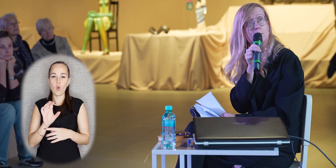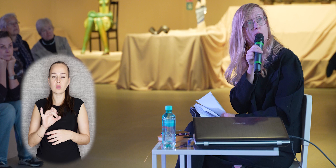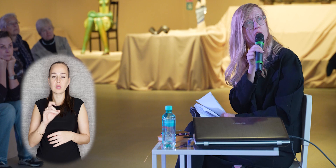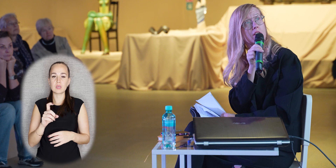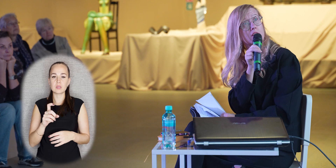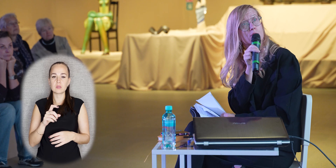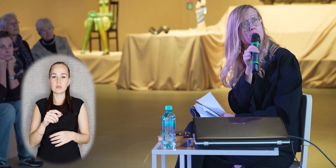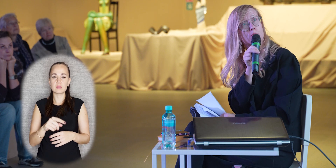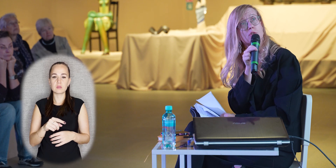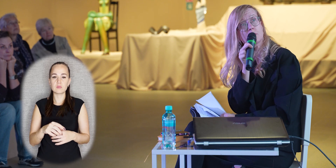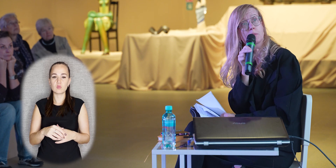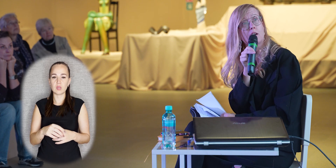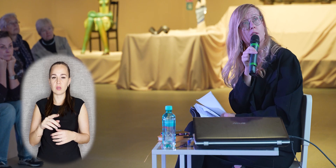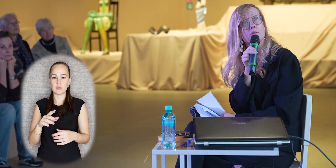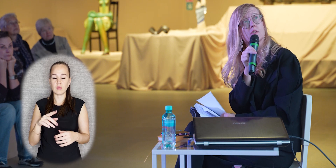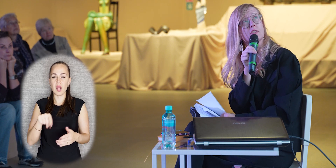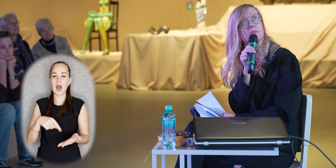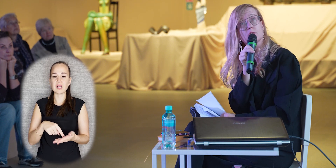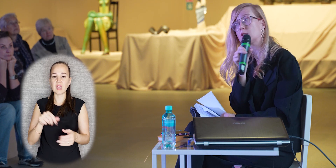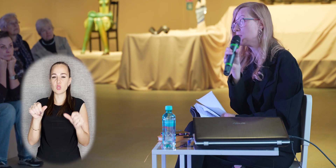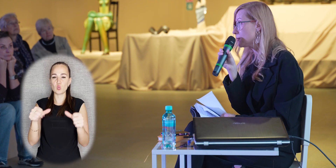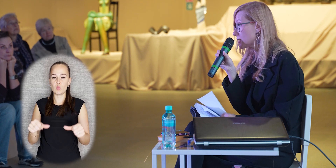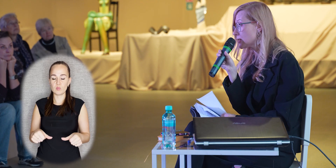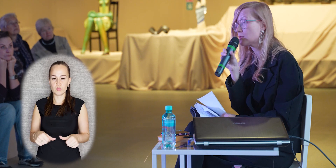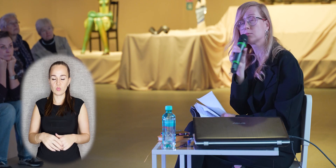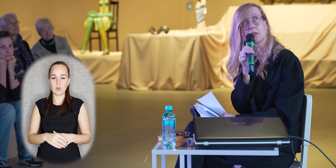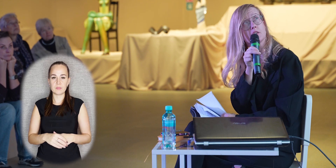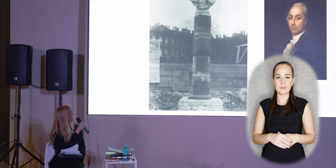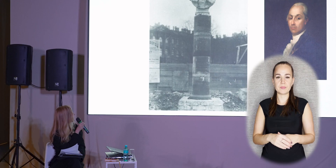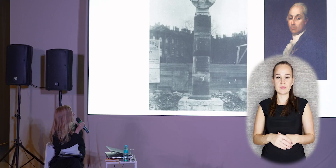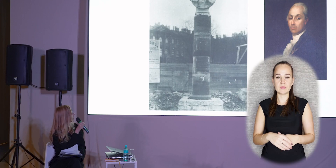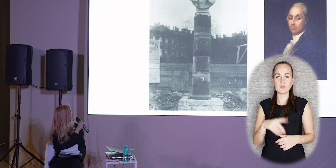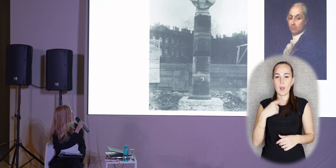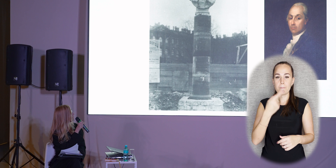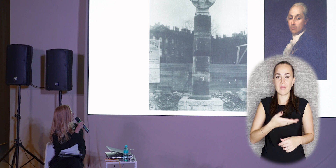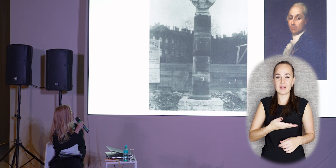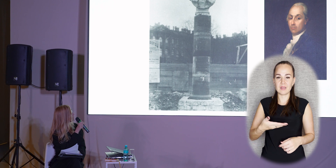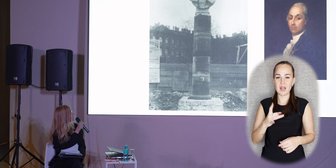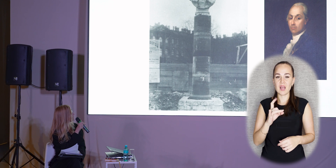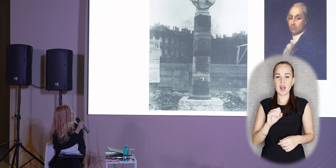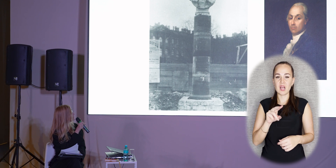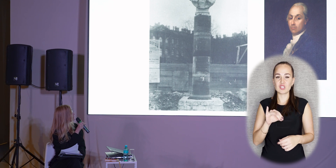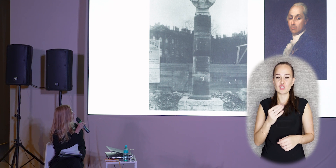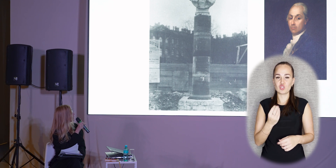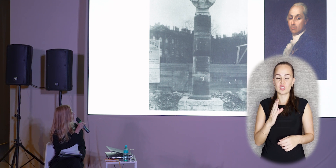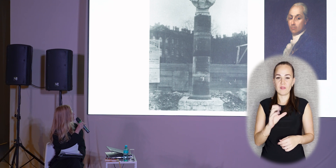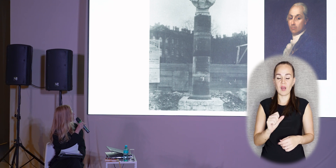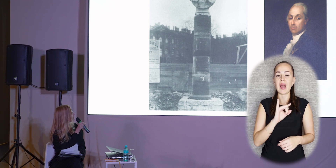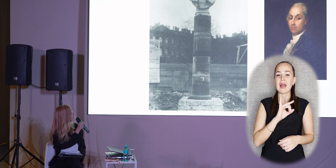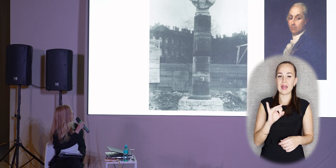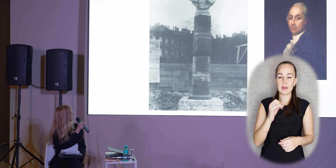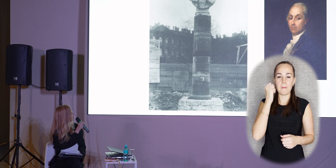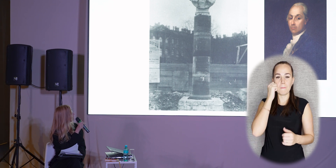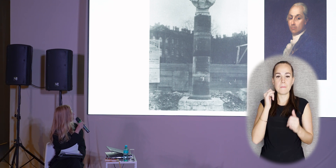фототеки Музея городской скульптуры. Справа вы видите живописный портрет Радищева. И памятник Радищеву, конечно,